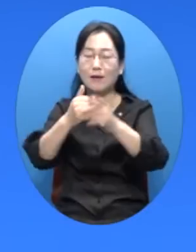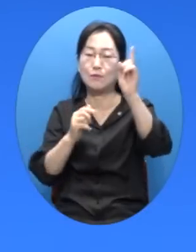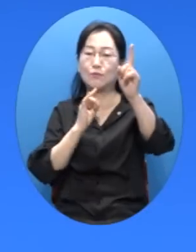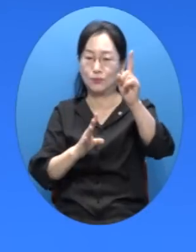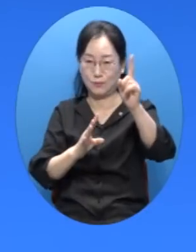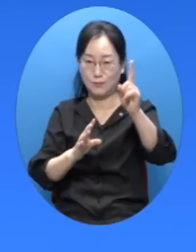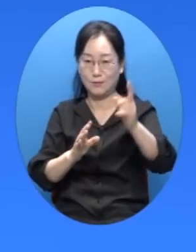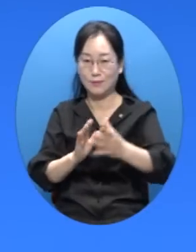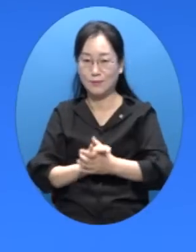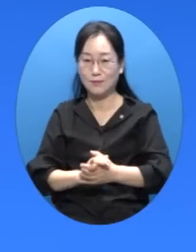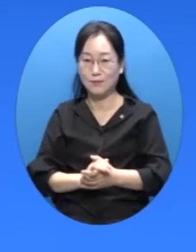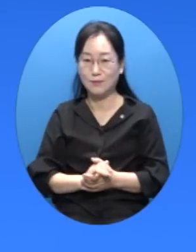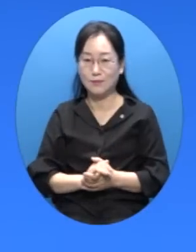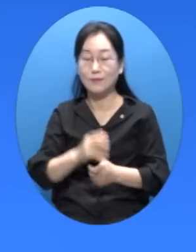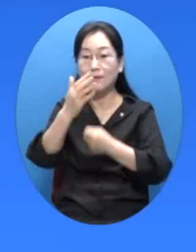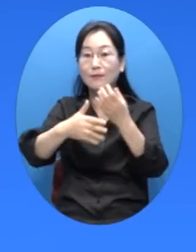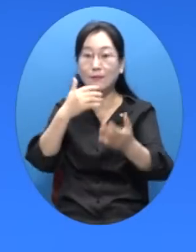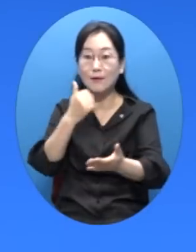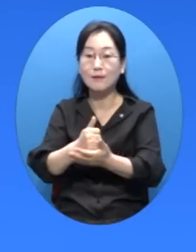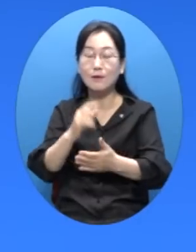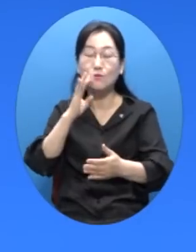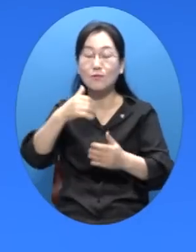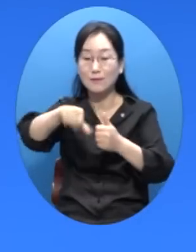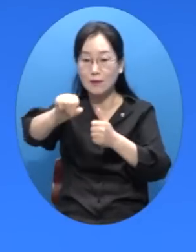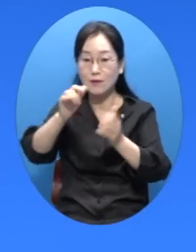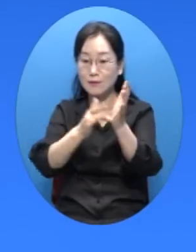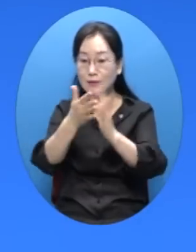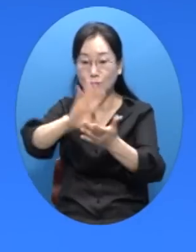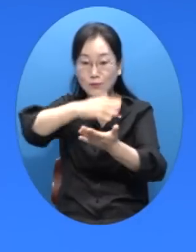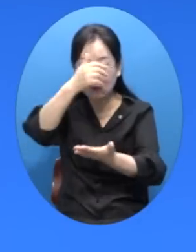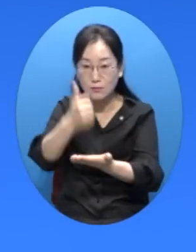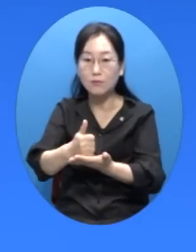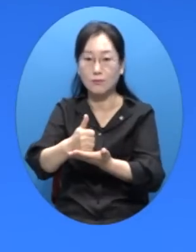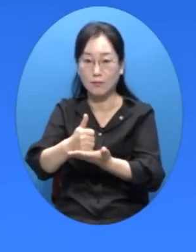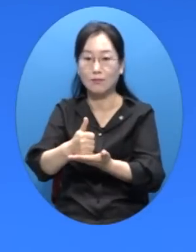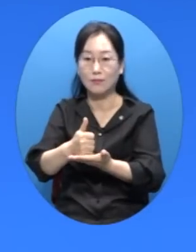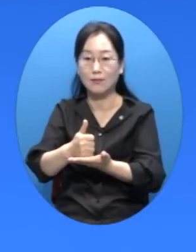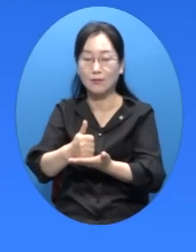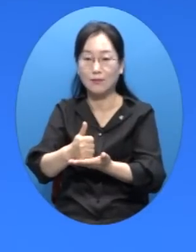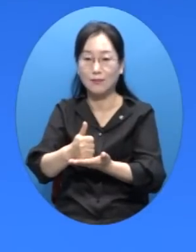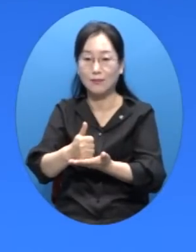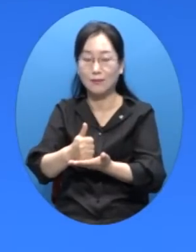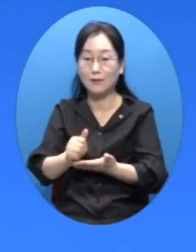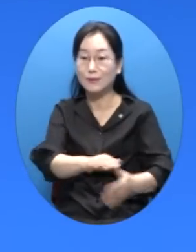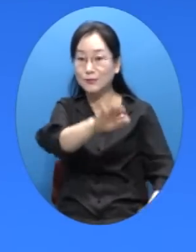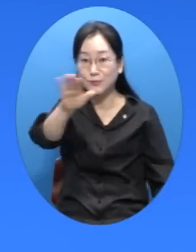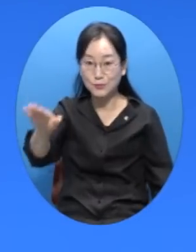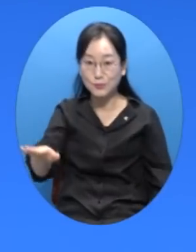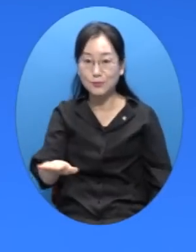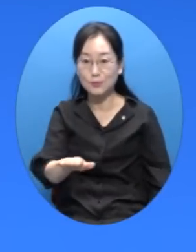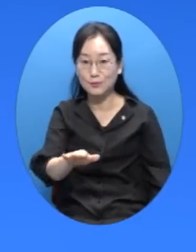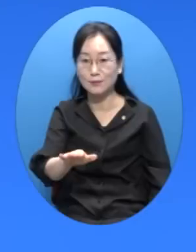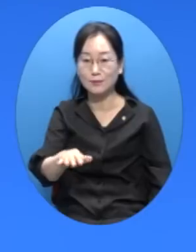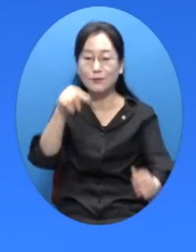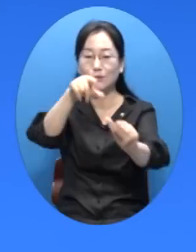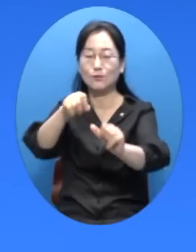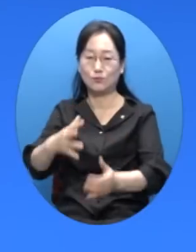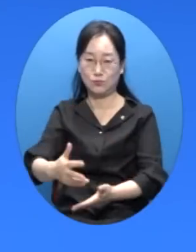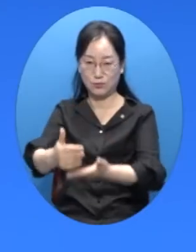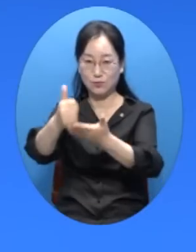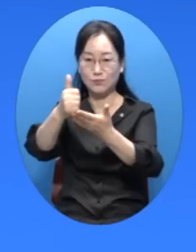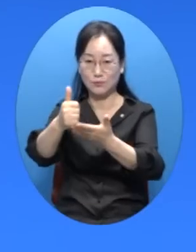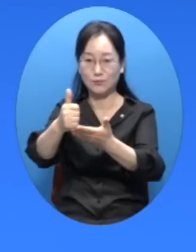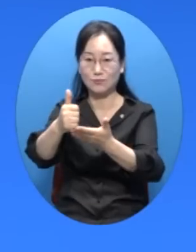없습니다. 하나님의 독생자 예수 그리스도가 우리의 구세주가